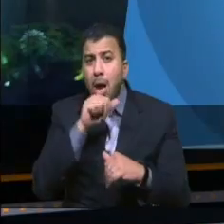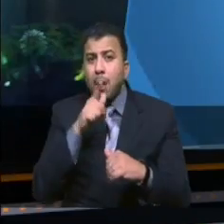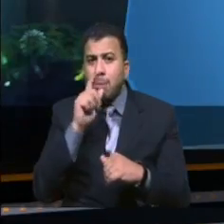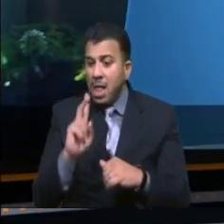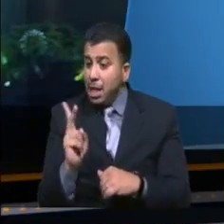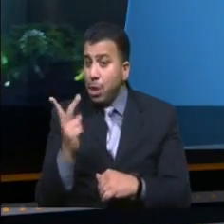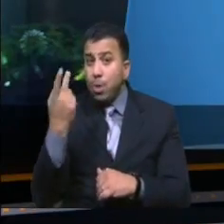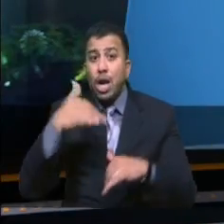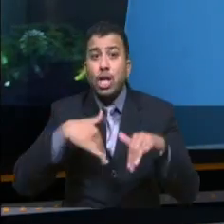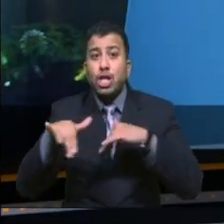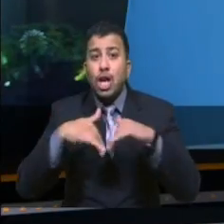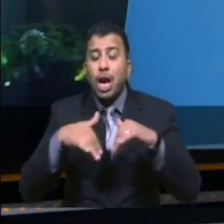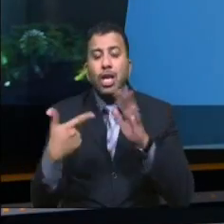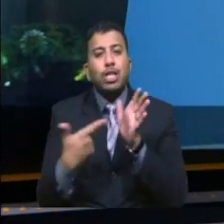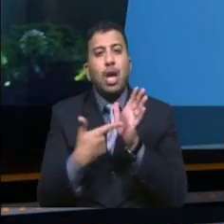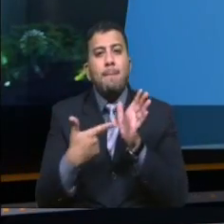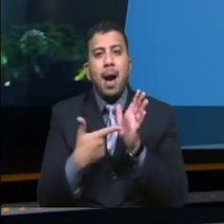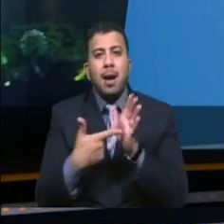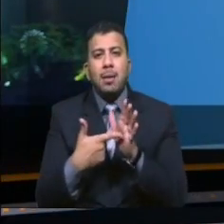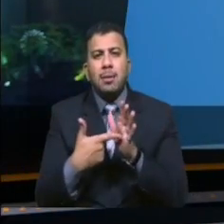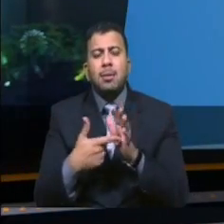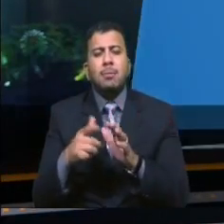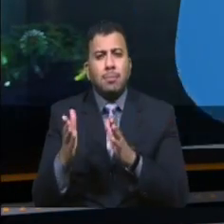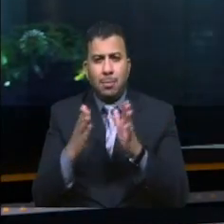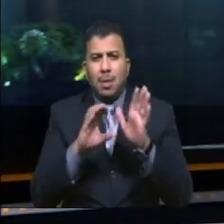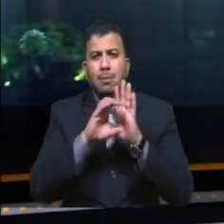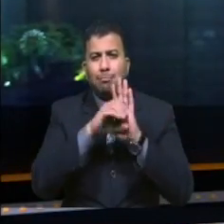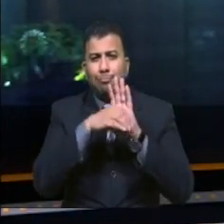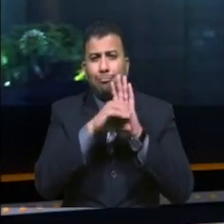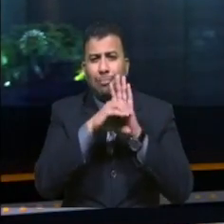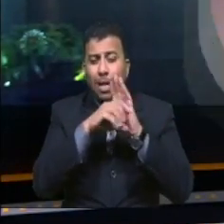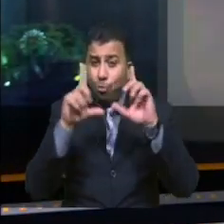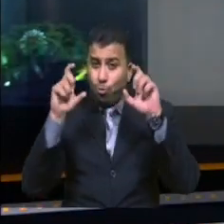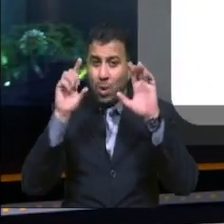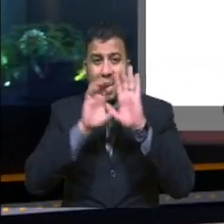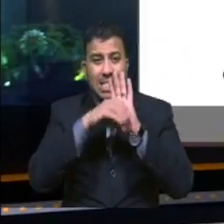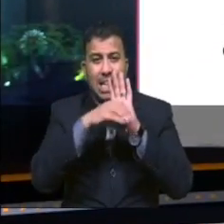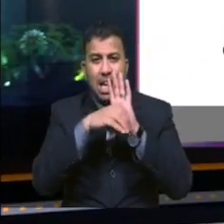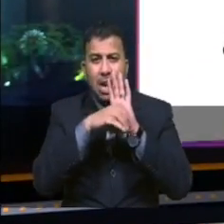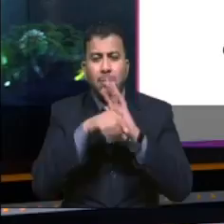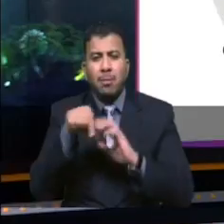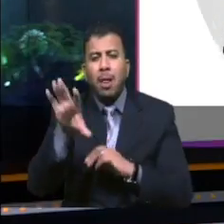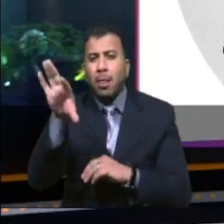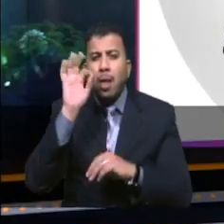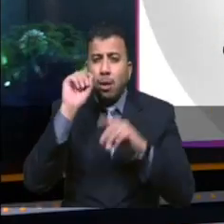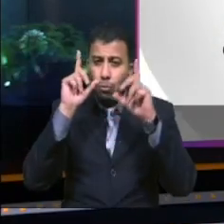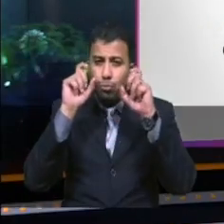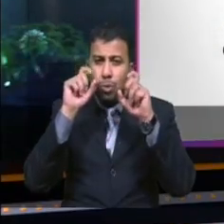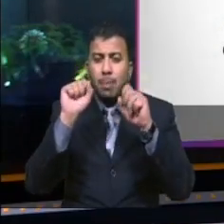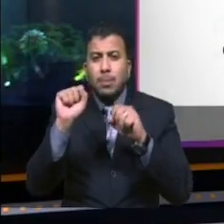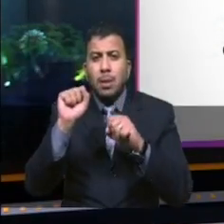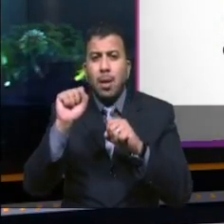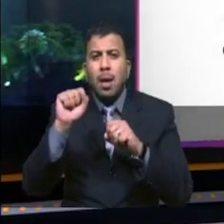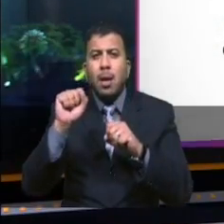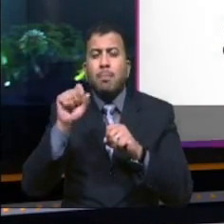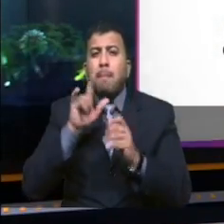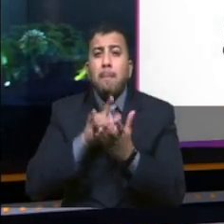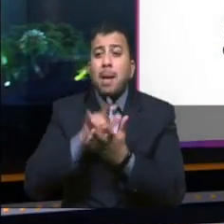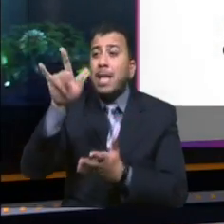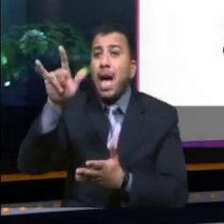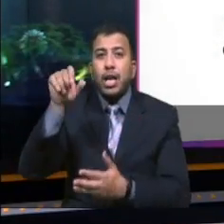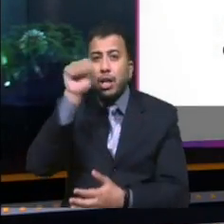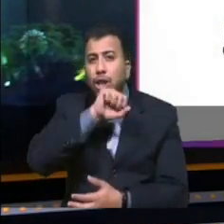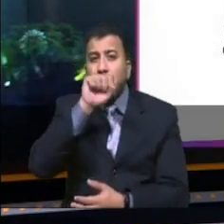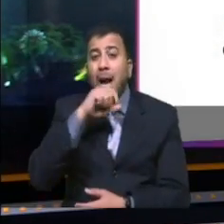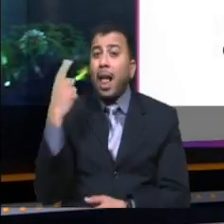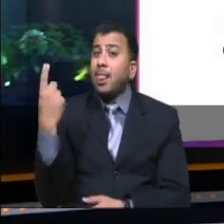تباشر بتطوير شارع الجامعة. ننتقل إلى موقع التواصل الاجتماعي الإنستغرام، وفيه اخترنا لكم من حساب مطار